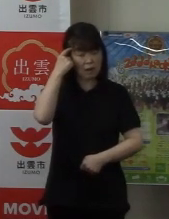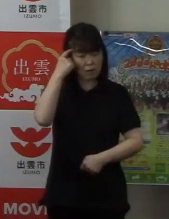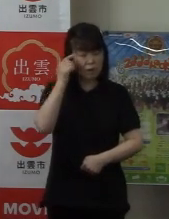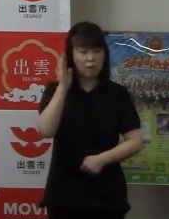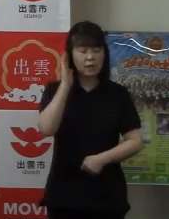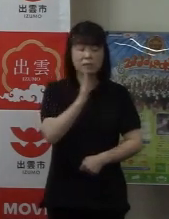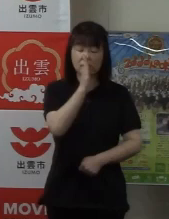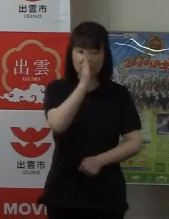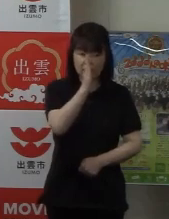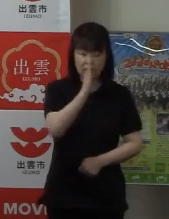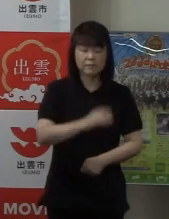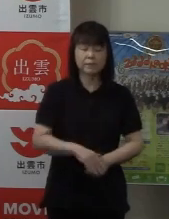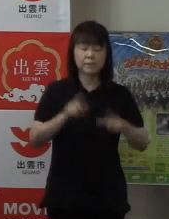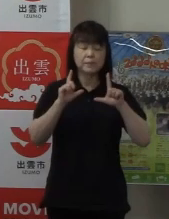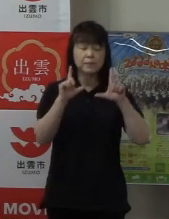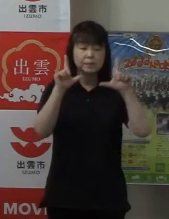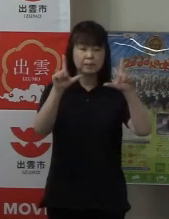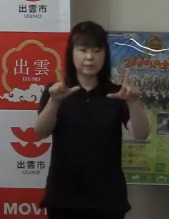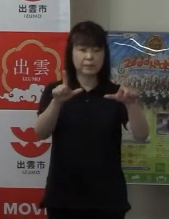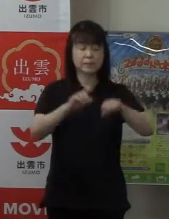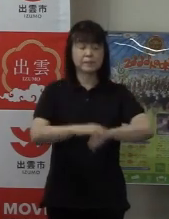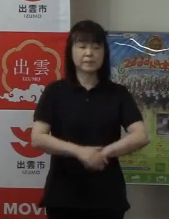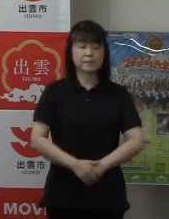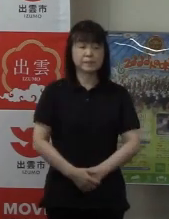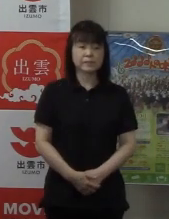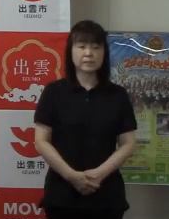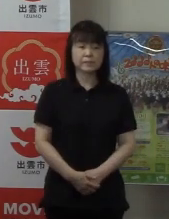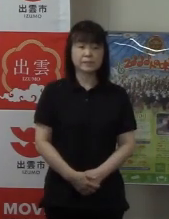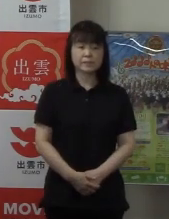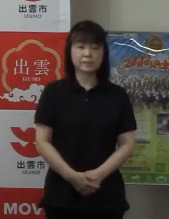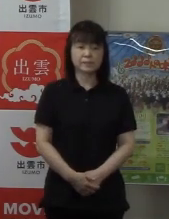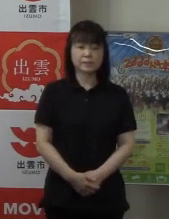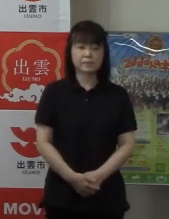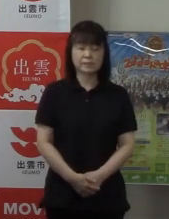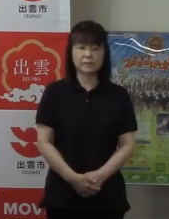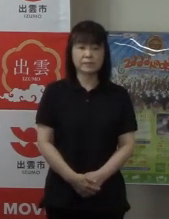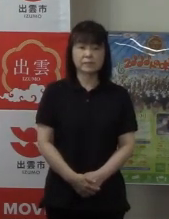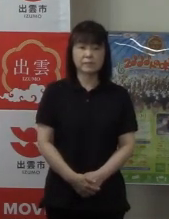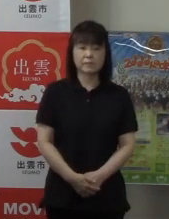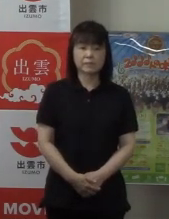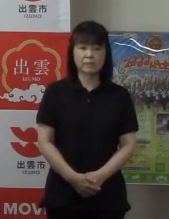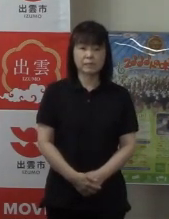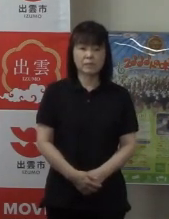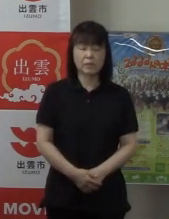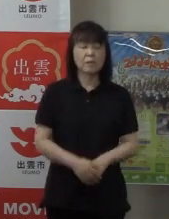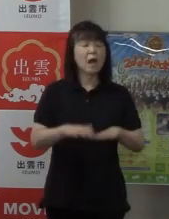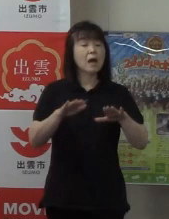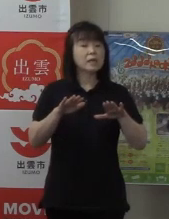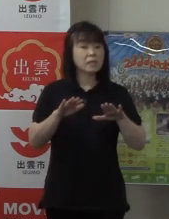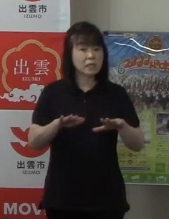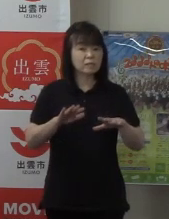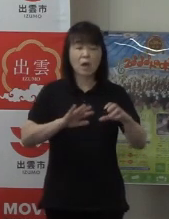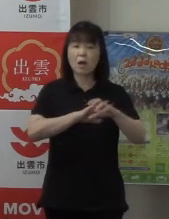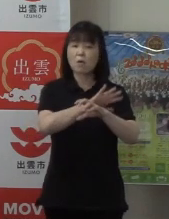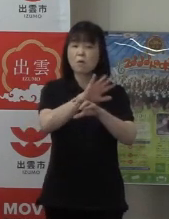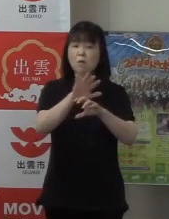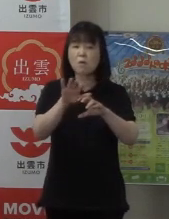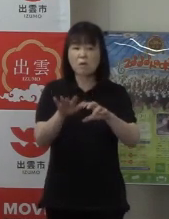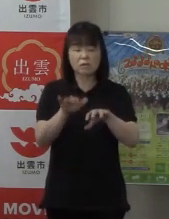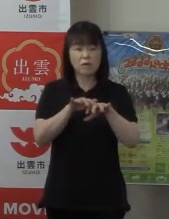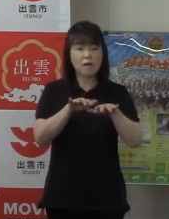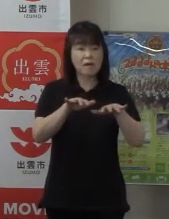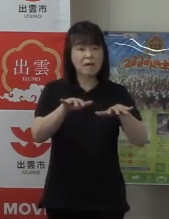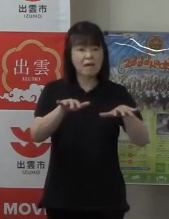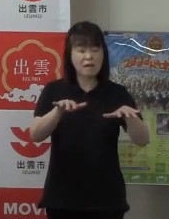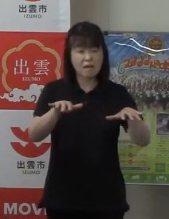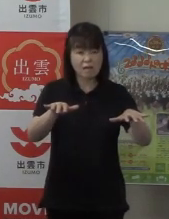が、よろしくお願いします。 はい、今コロナの影響は引き続きあるわ